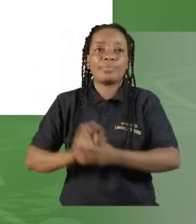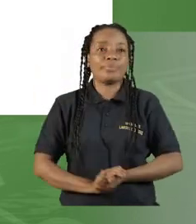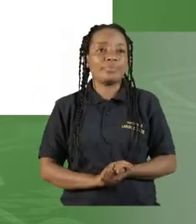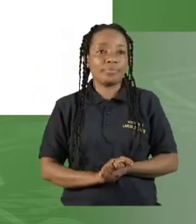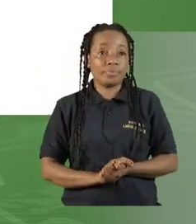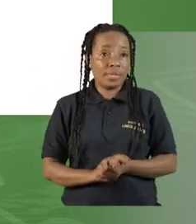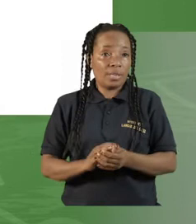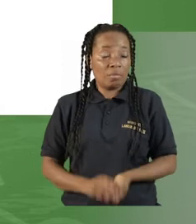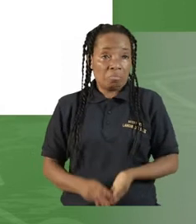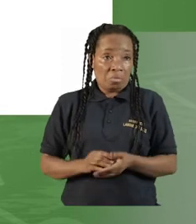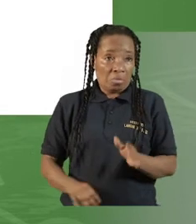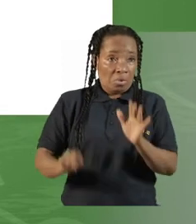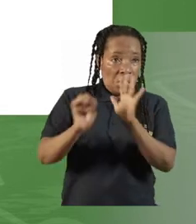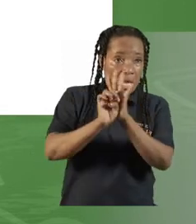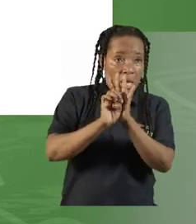Les groupes de mots sont